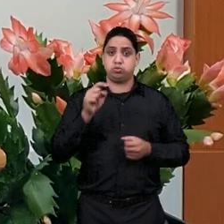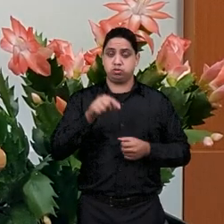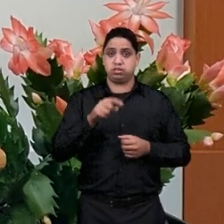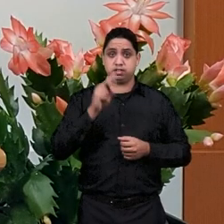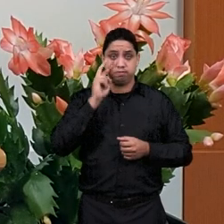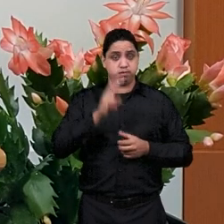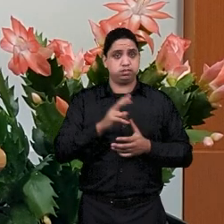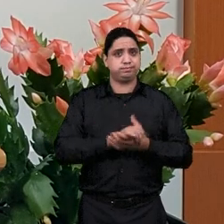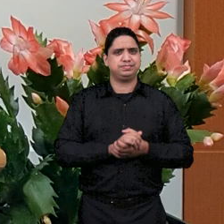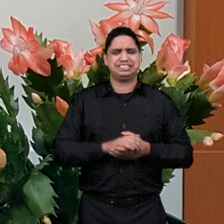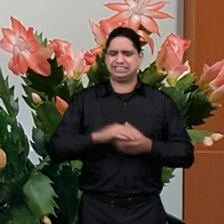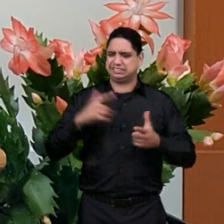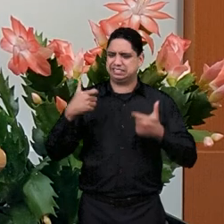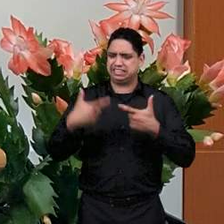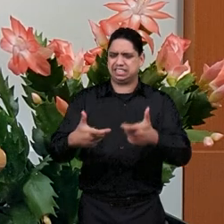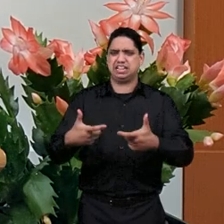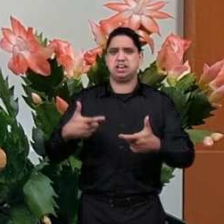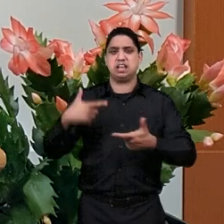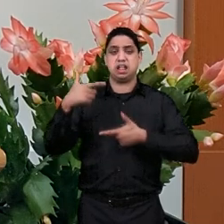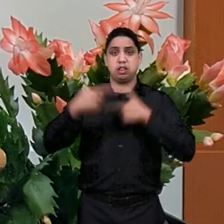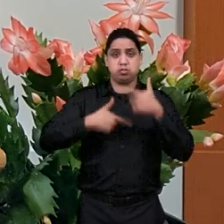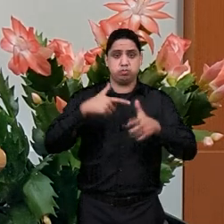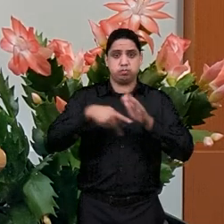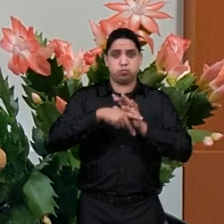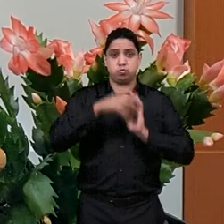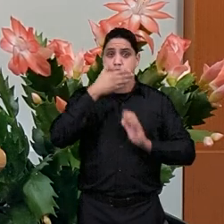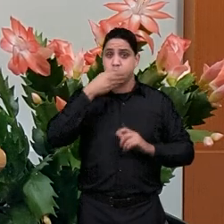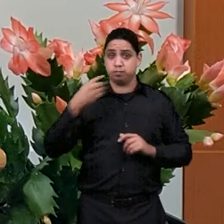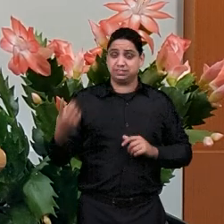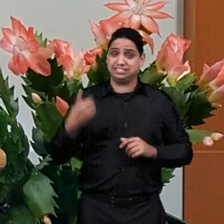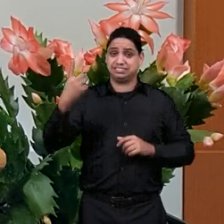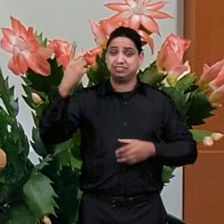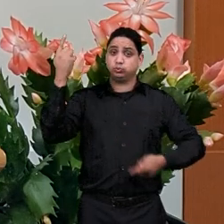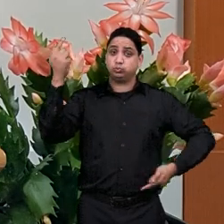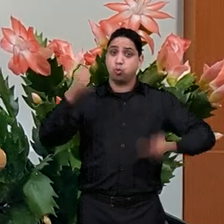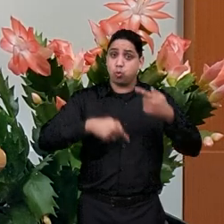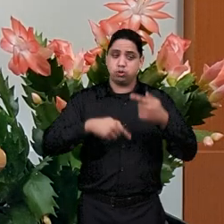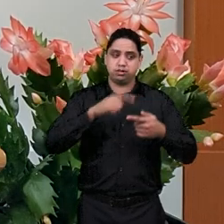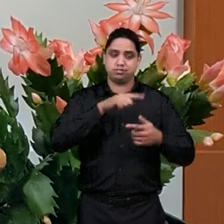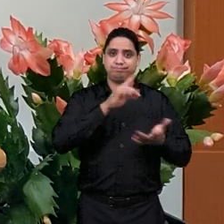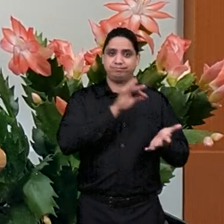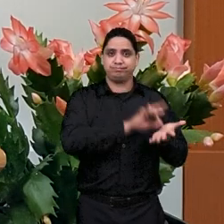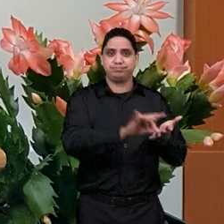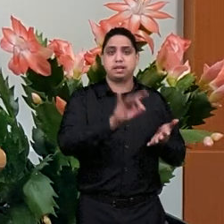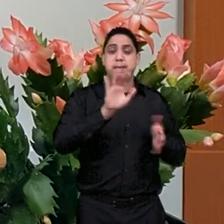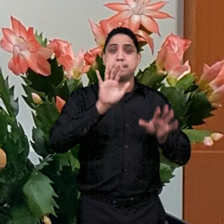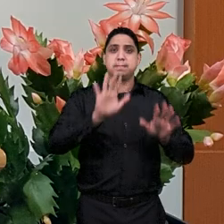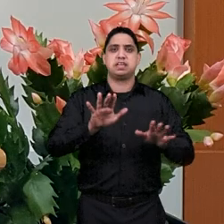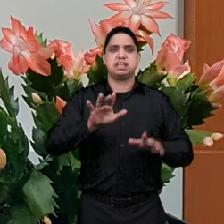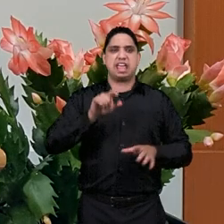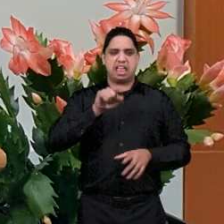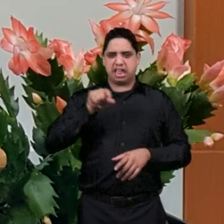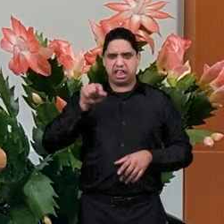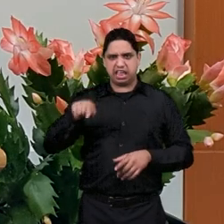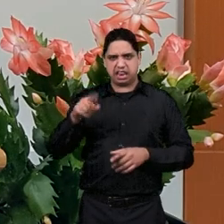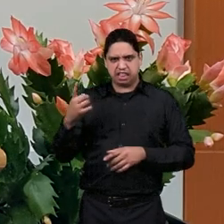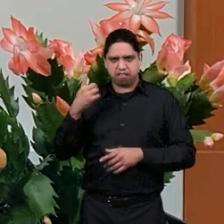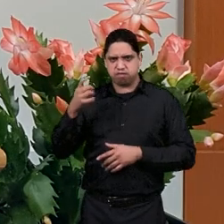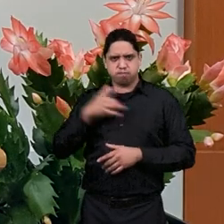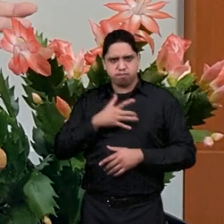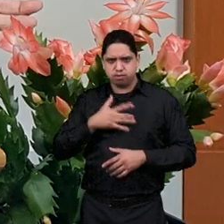de David contre ses grands ennemis, mais il n'est pas revenu en arrière. Nous avons les histoires au